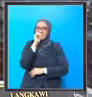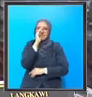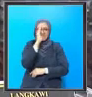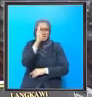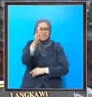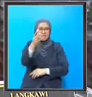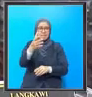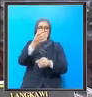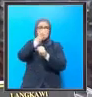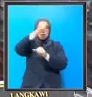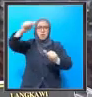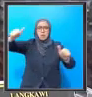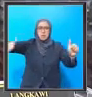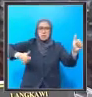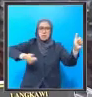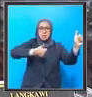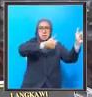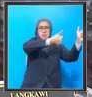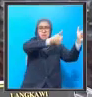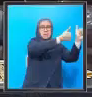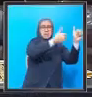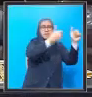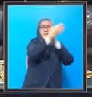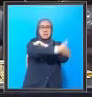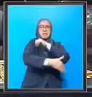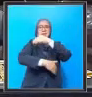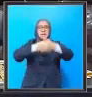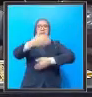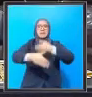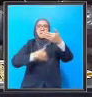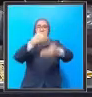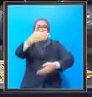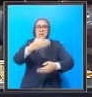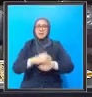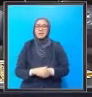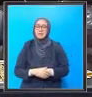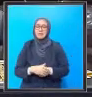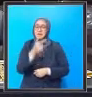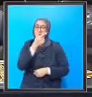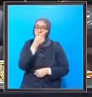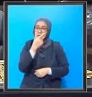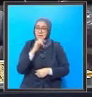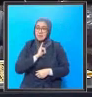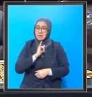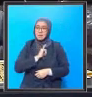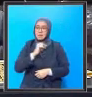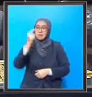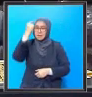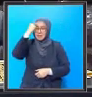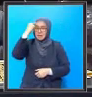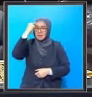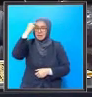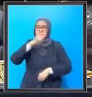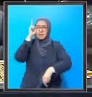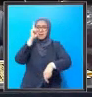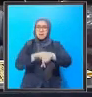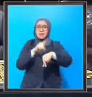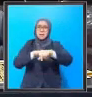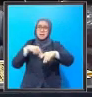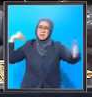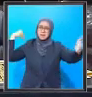kejar mereka yang maju ini sebagai itu saya berpendapat bahwa Masa sudah tiba